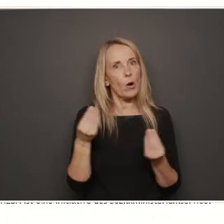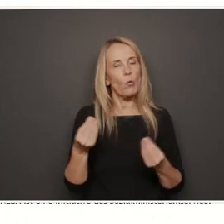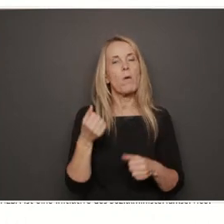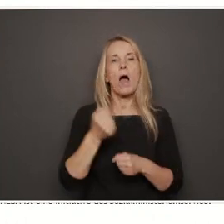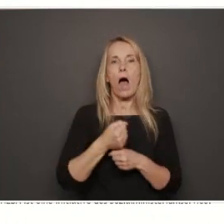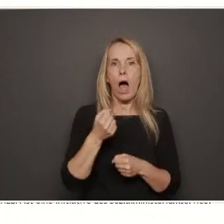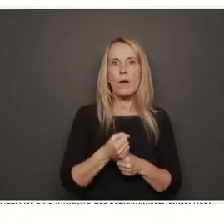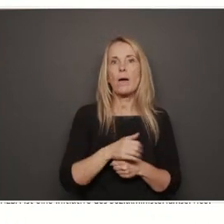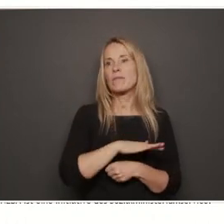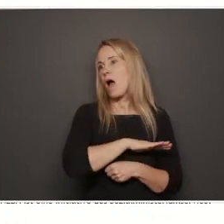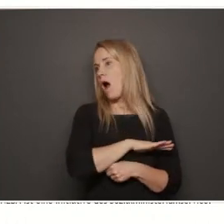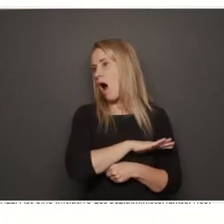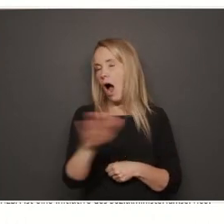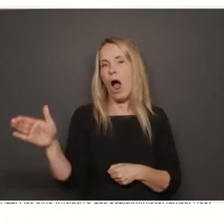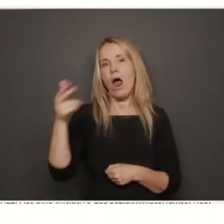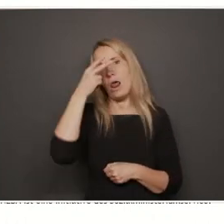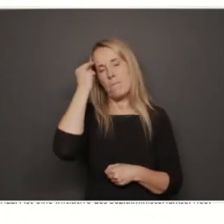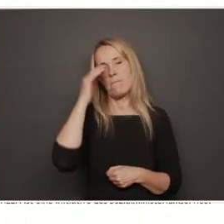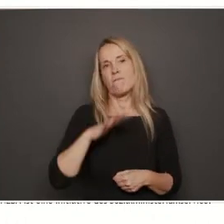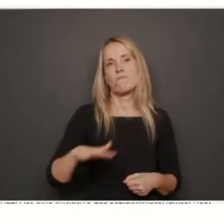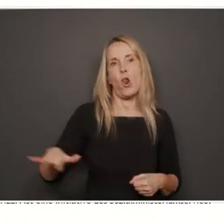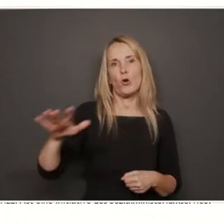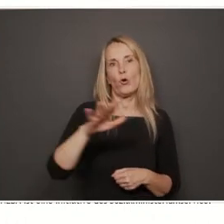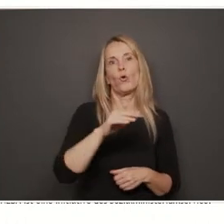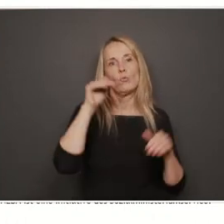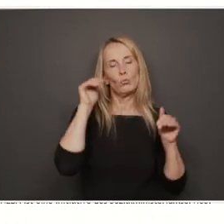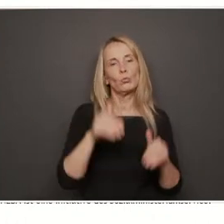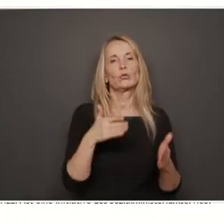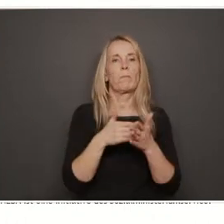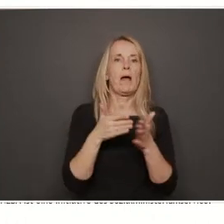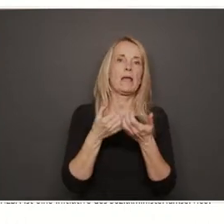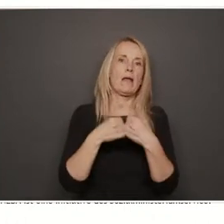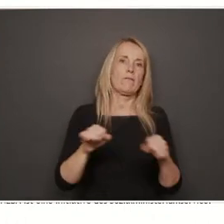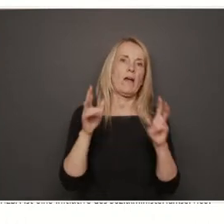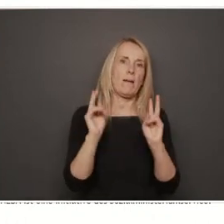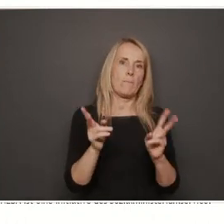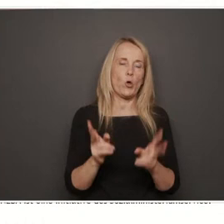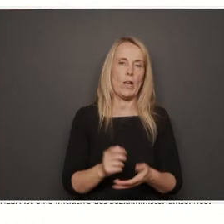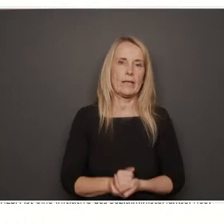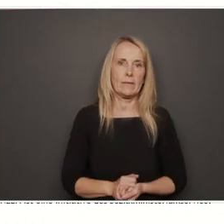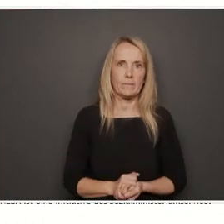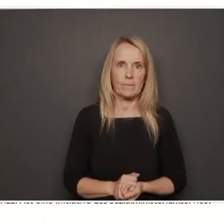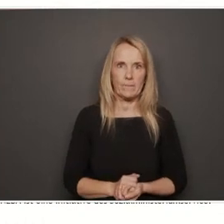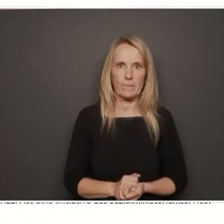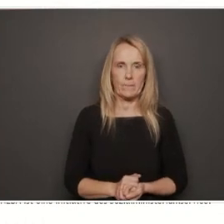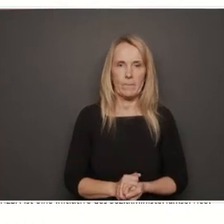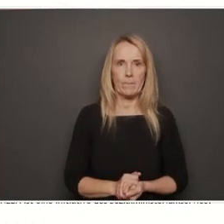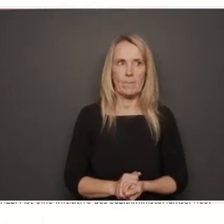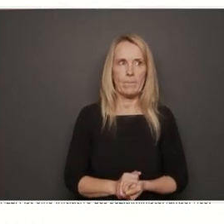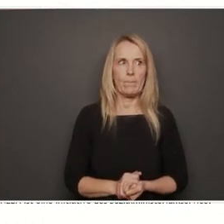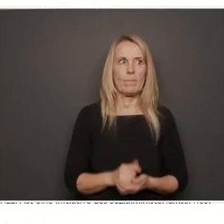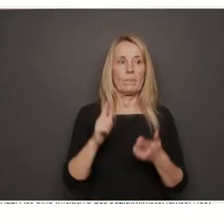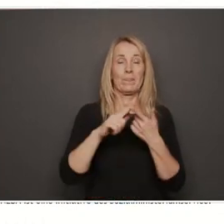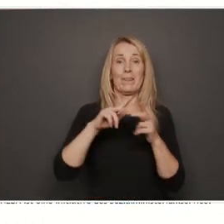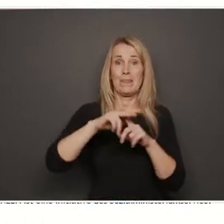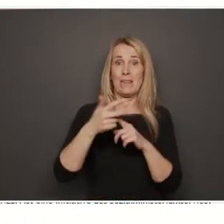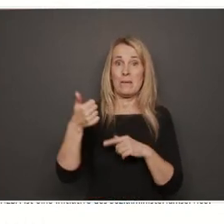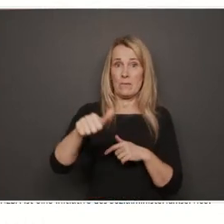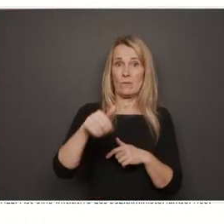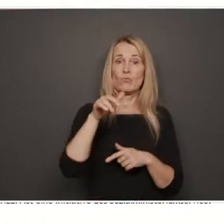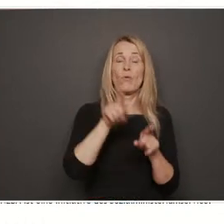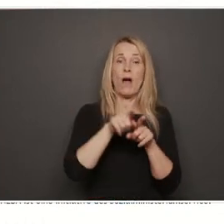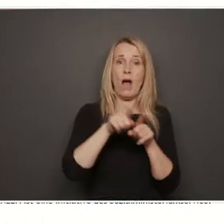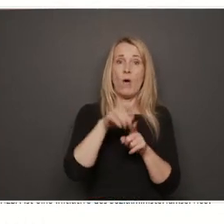allen Teilen der Bevölkerung barrierefrei zugänglich gemacht werden muss. Zum Team gehört